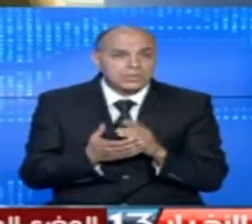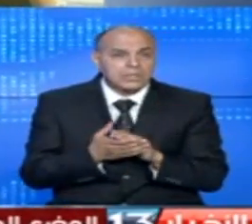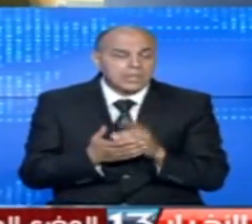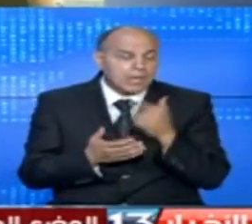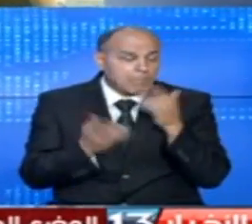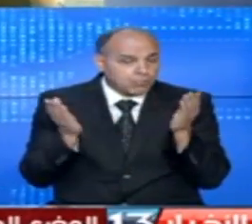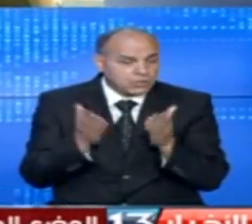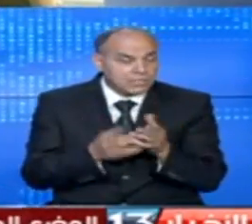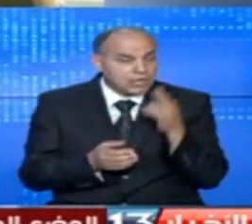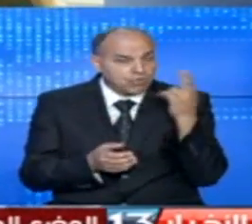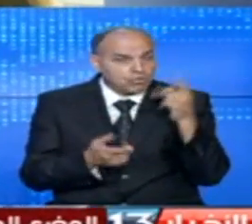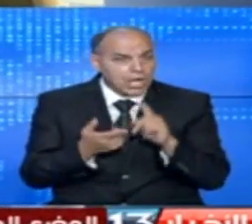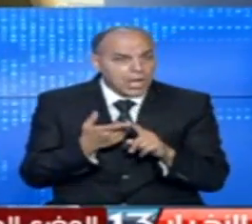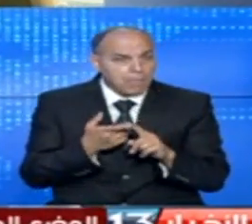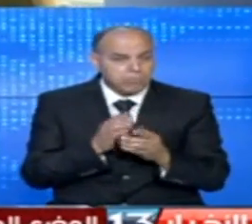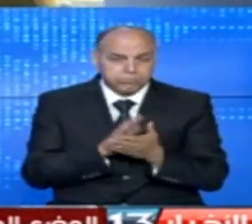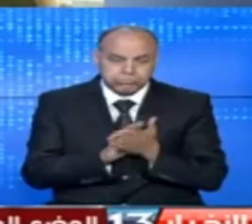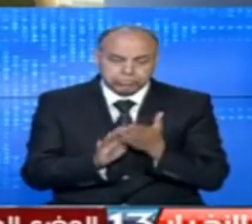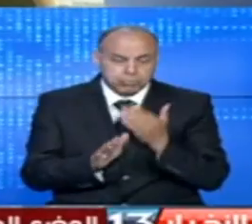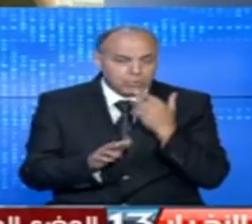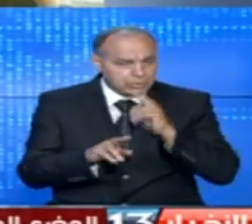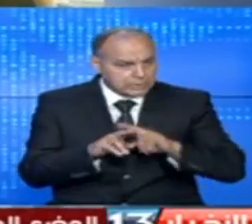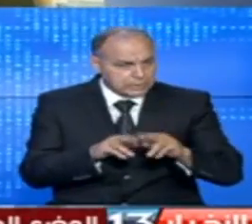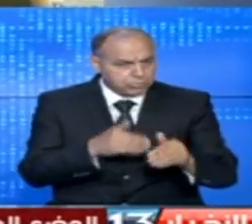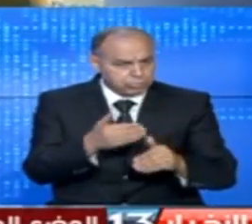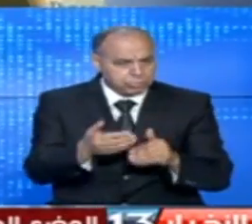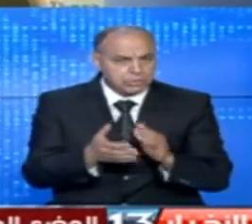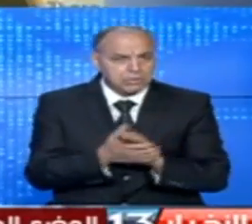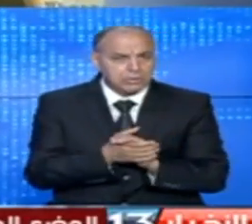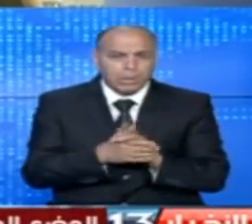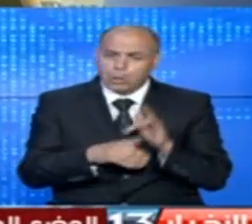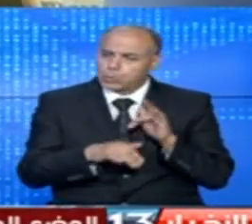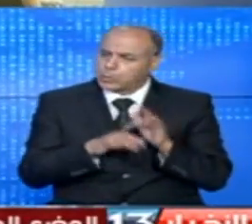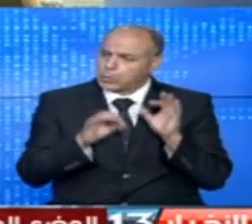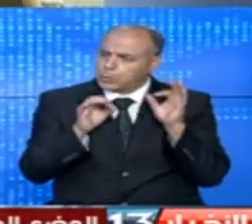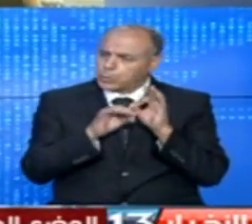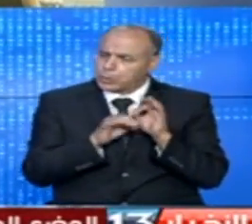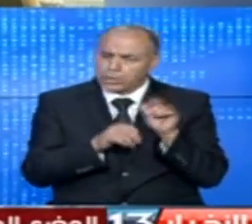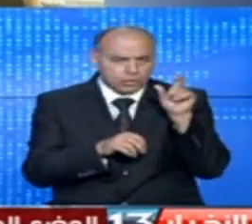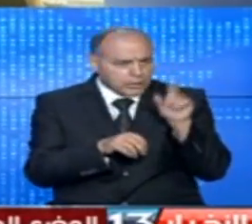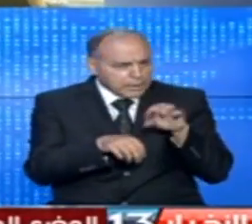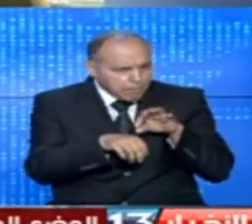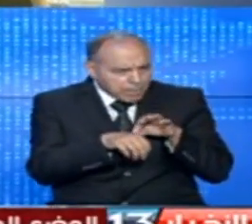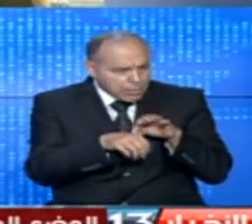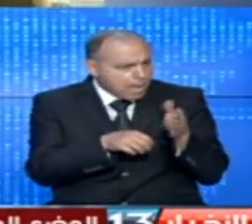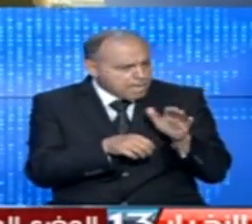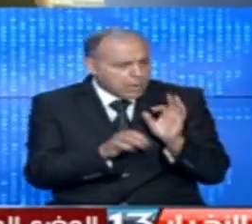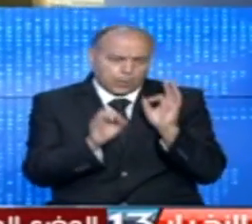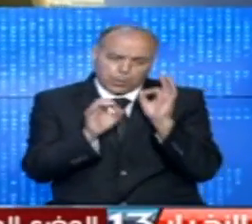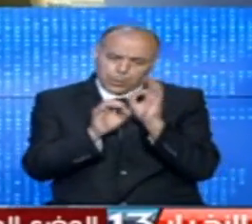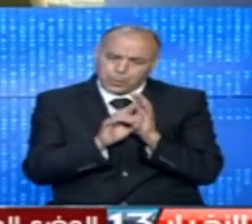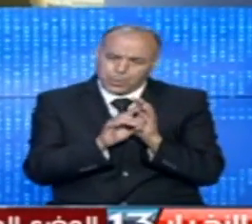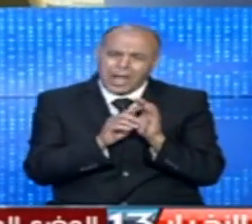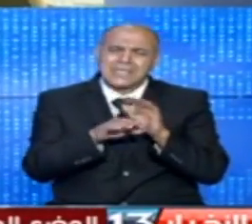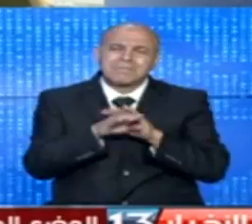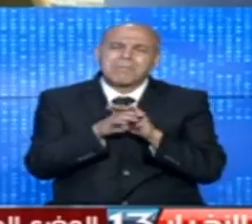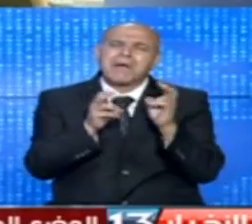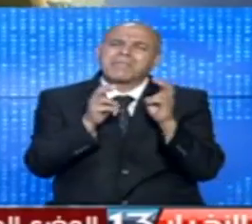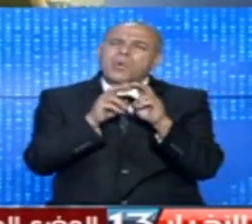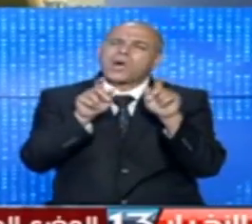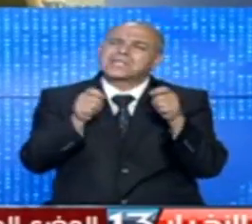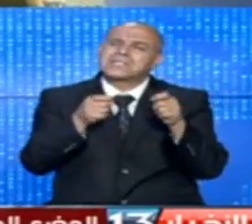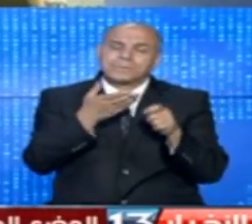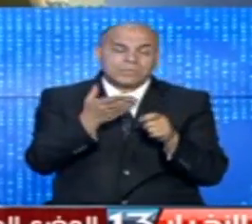إدارة المستشفى الجامعي، ما أكدونا فرق الصيانة، كانوا لم يتأثر أي مريض موجود في المستشفيات متاعنا بانقطاع التيار